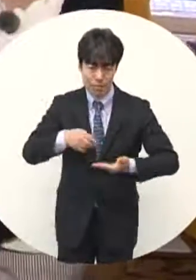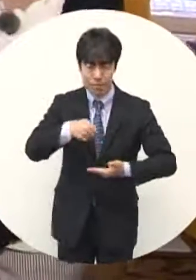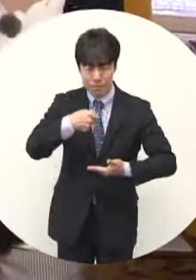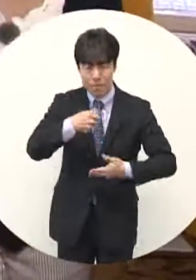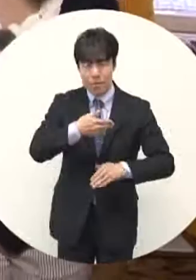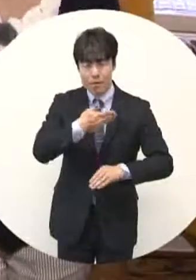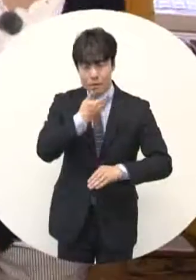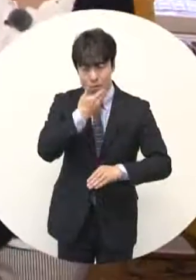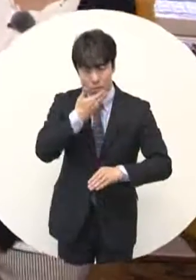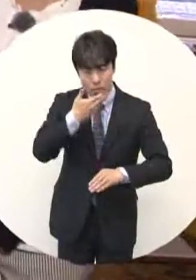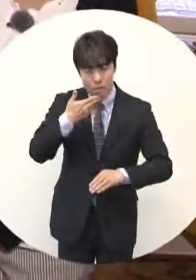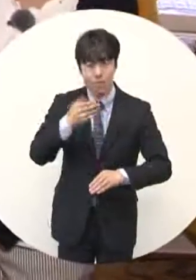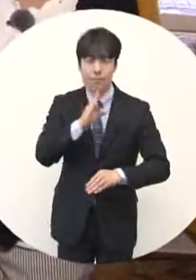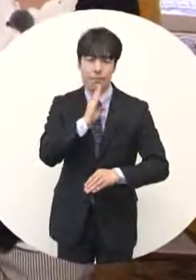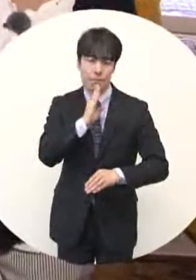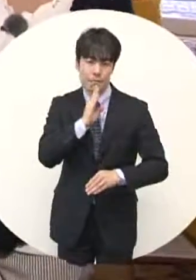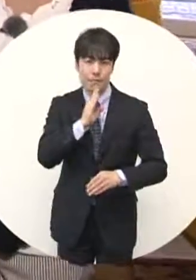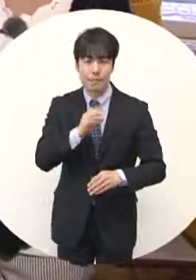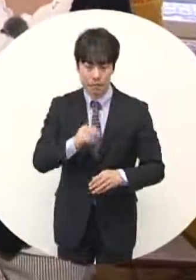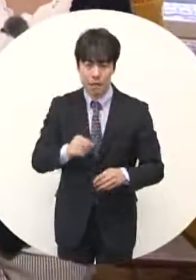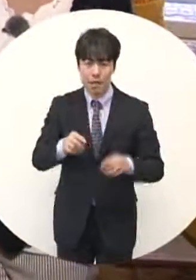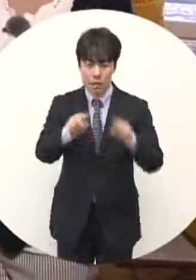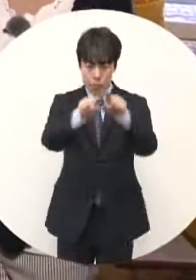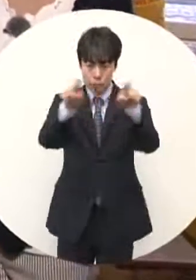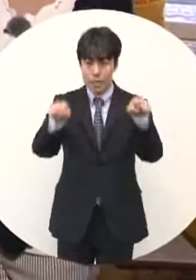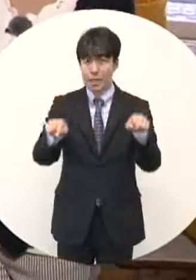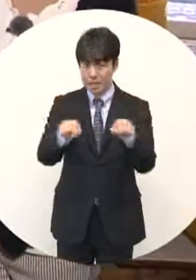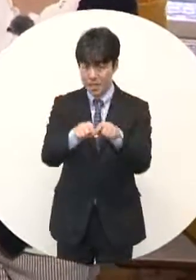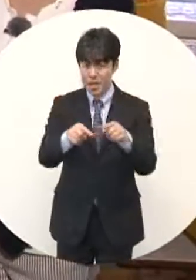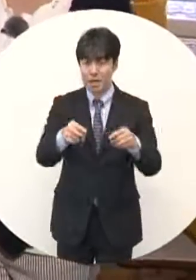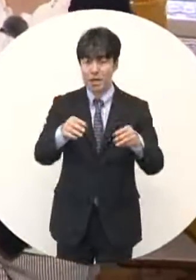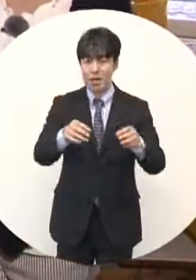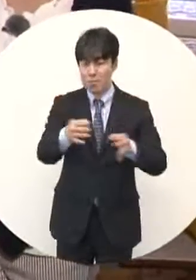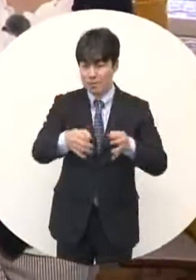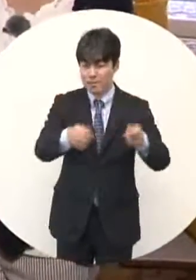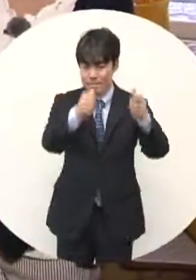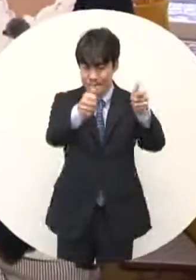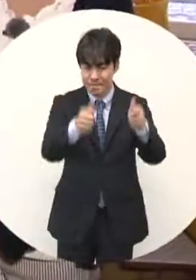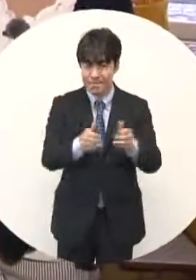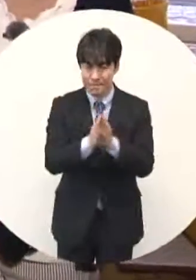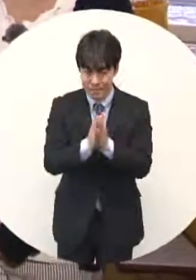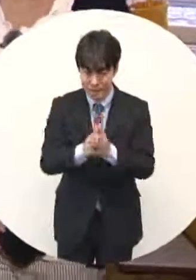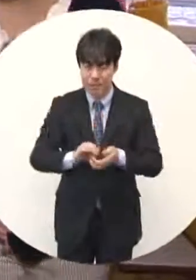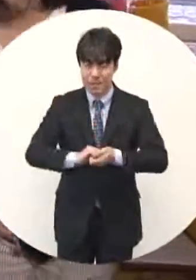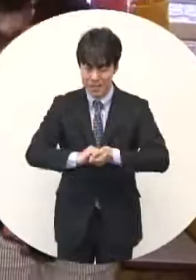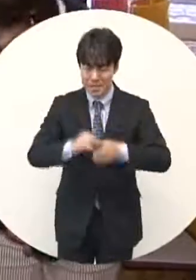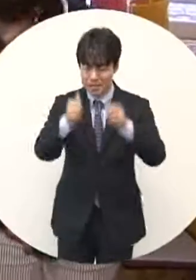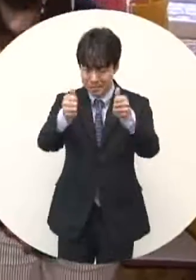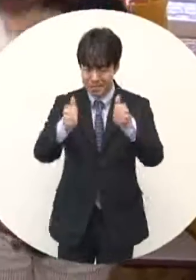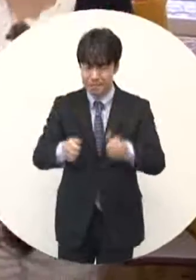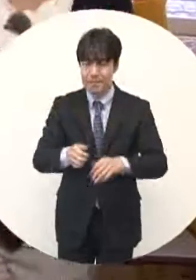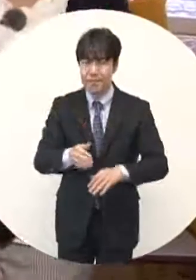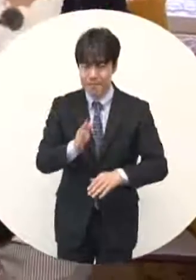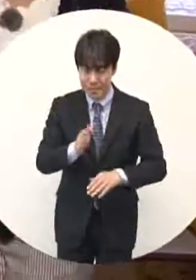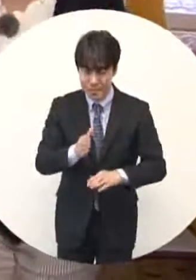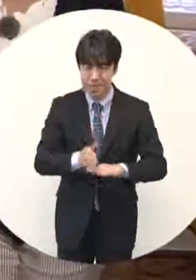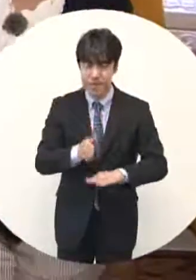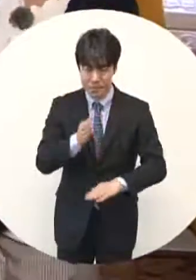した。 じゃあこのステッカーをお店に貼ってください。 はい、はい、ぜひ貼らせていただきます。 ごちそうさまでした。 ごちそうさまで